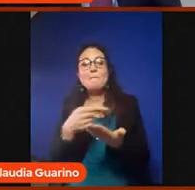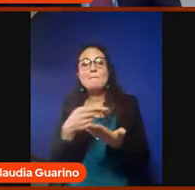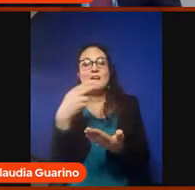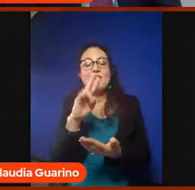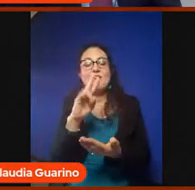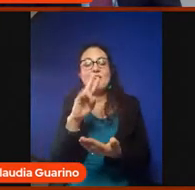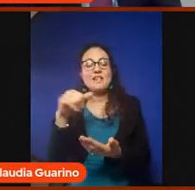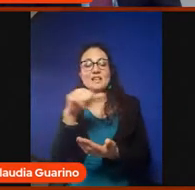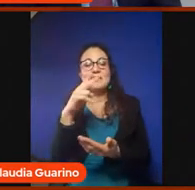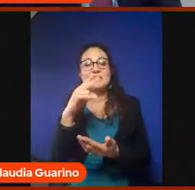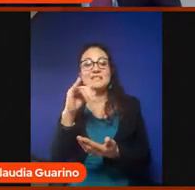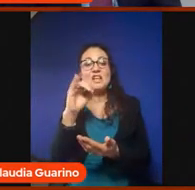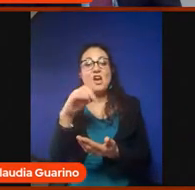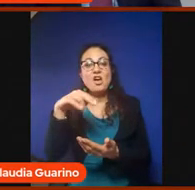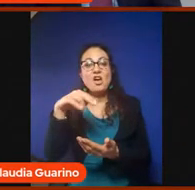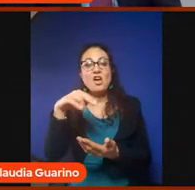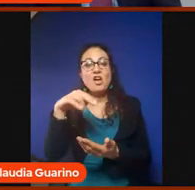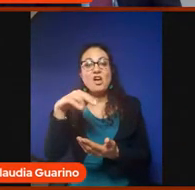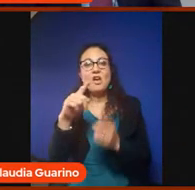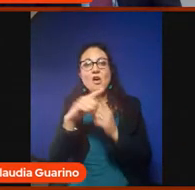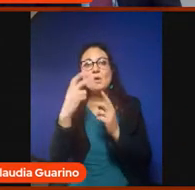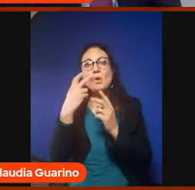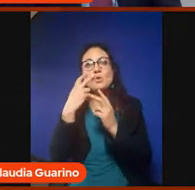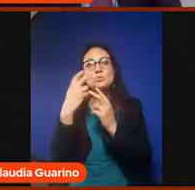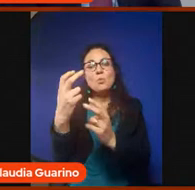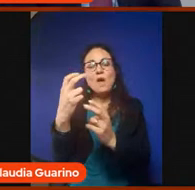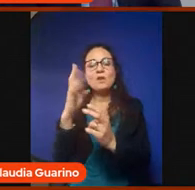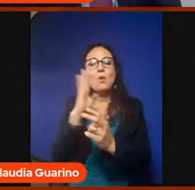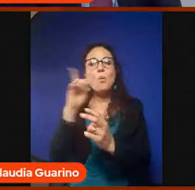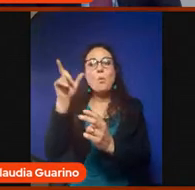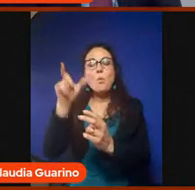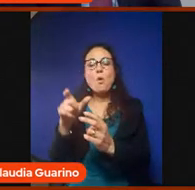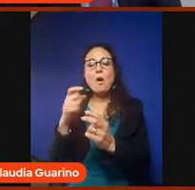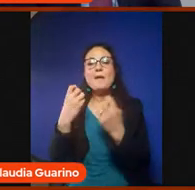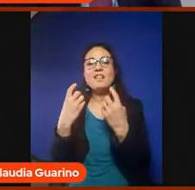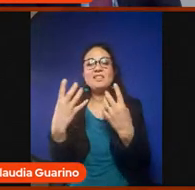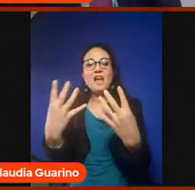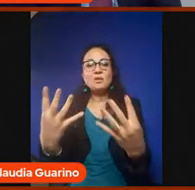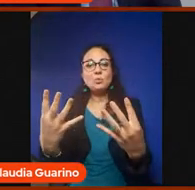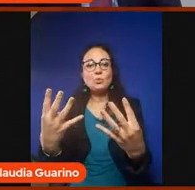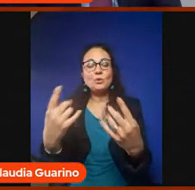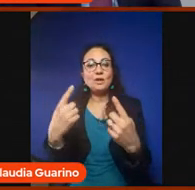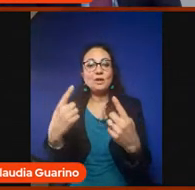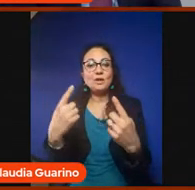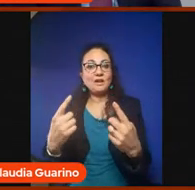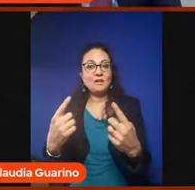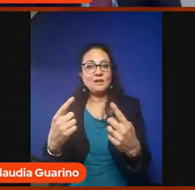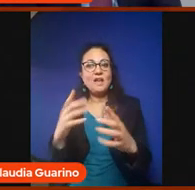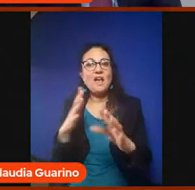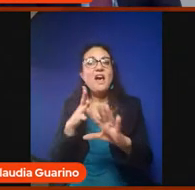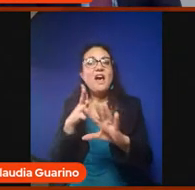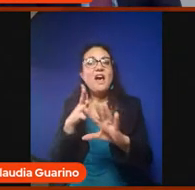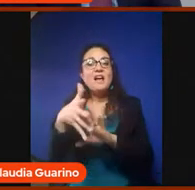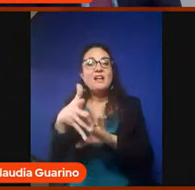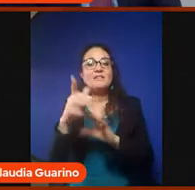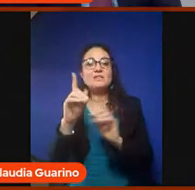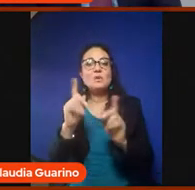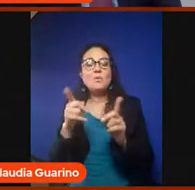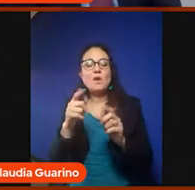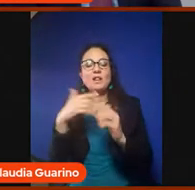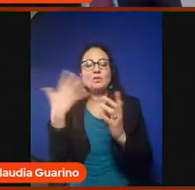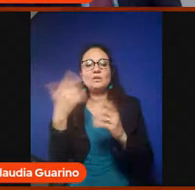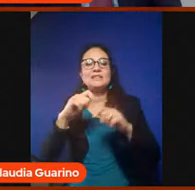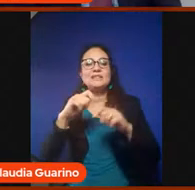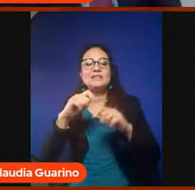natura, attraverso il quale, attraverso molteplici strumenti scientifici, si crea